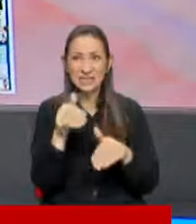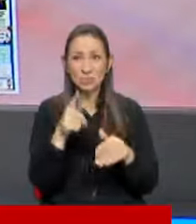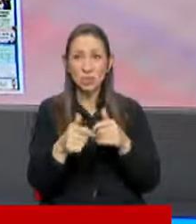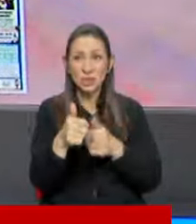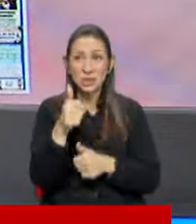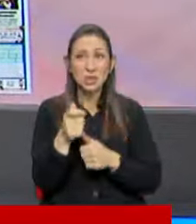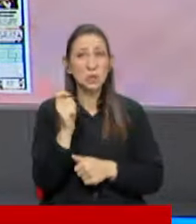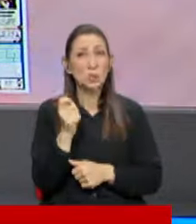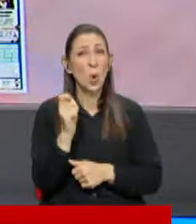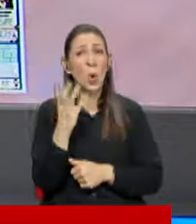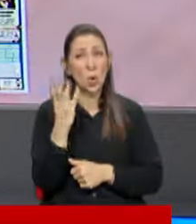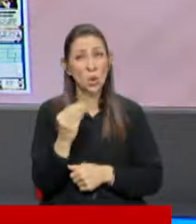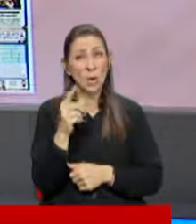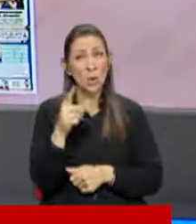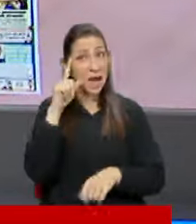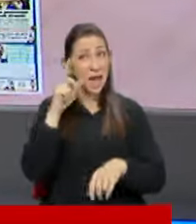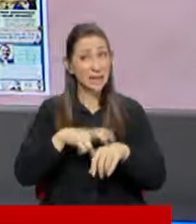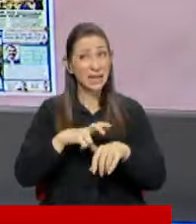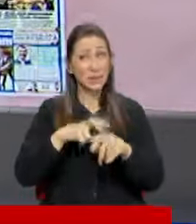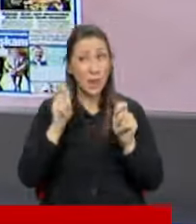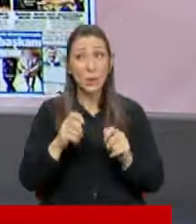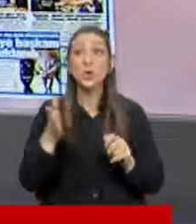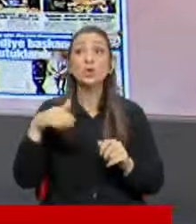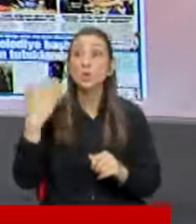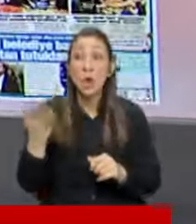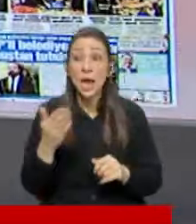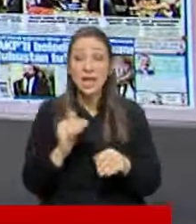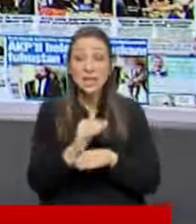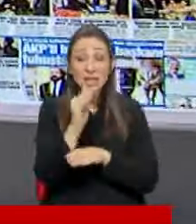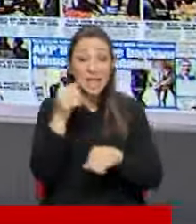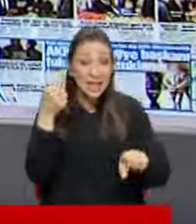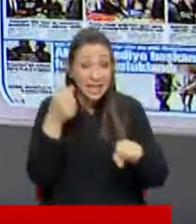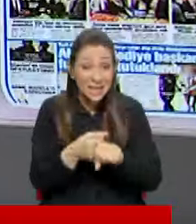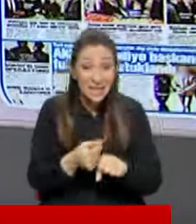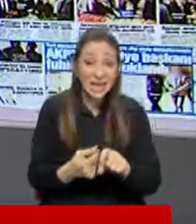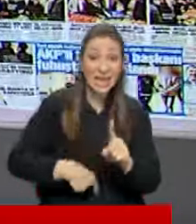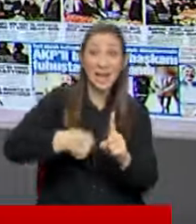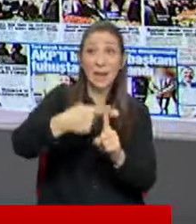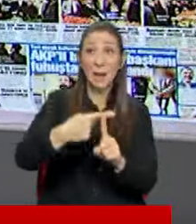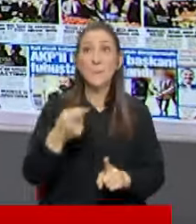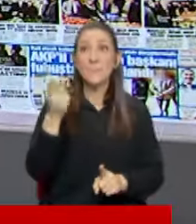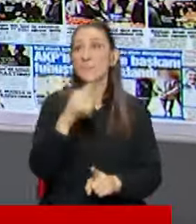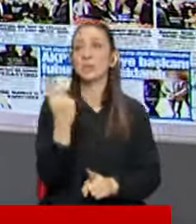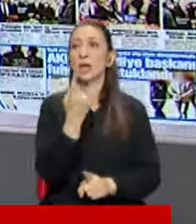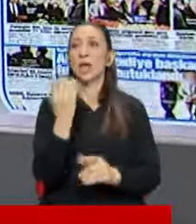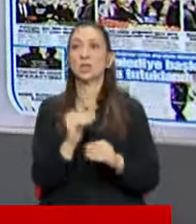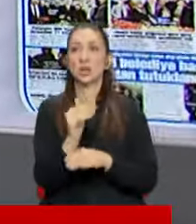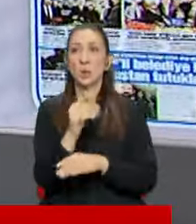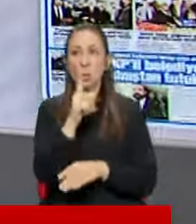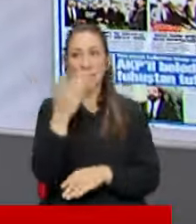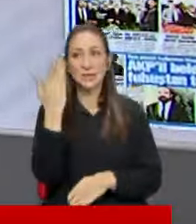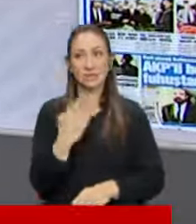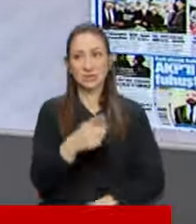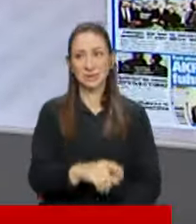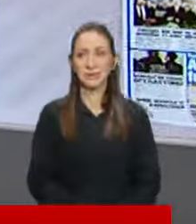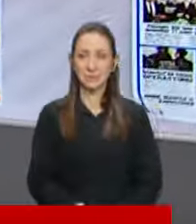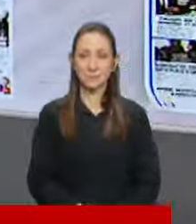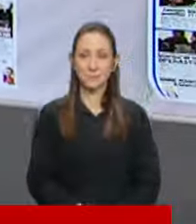yarış zor oluyor. Bu hatırlatmayı yapıyor. Sonra yaşadığı kazanın üzerine bir durum daha yaşandı. Onu da